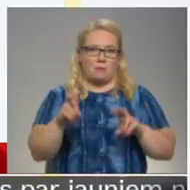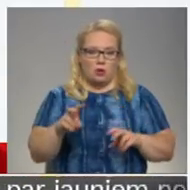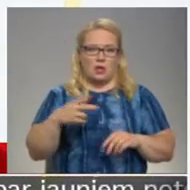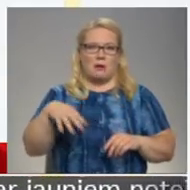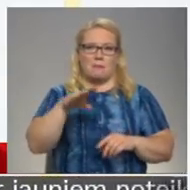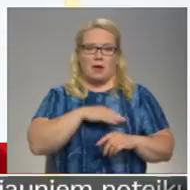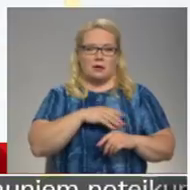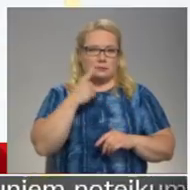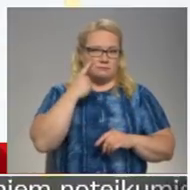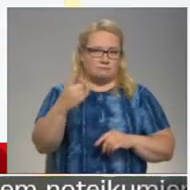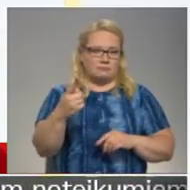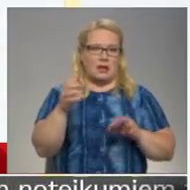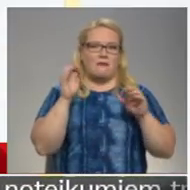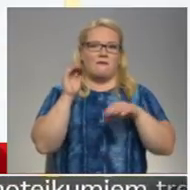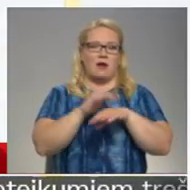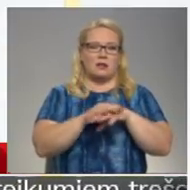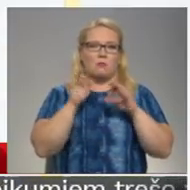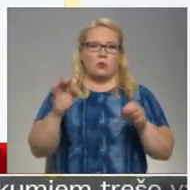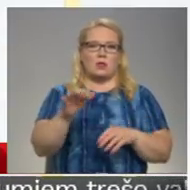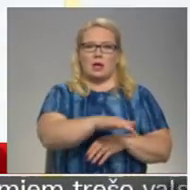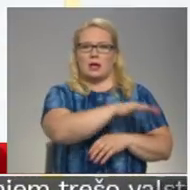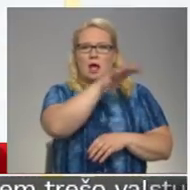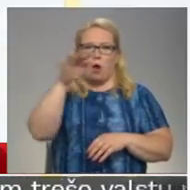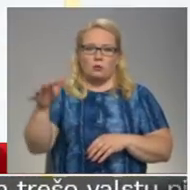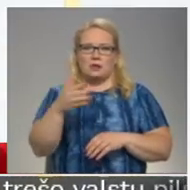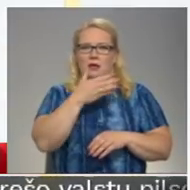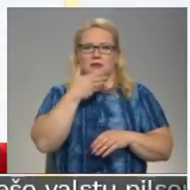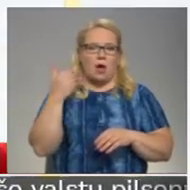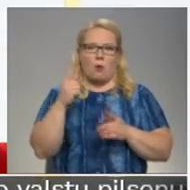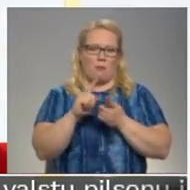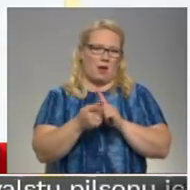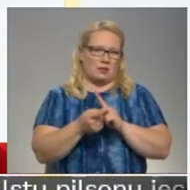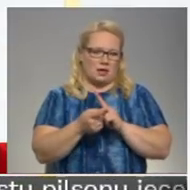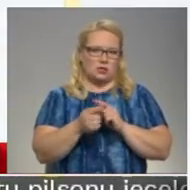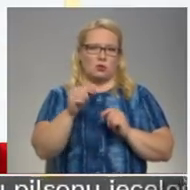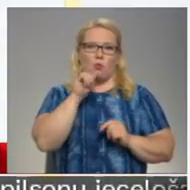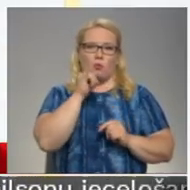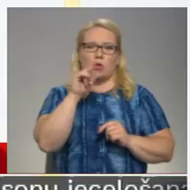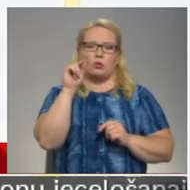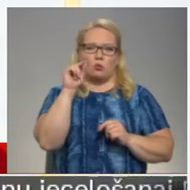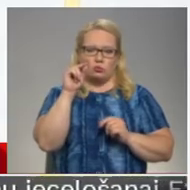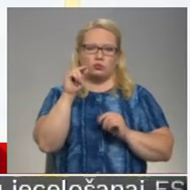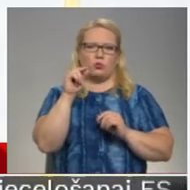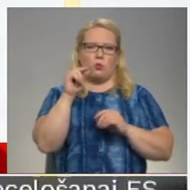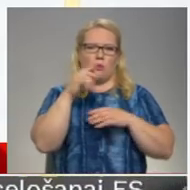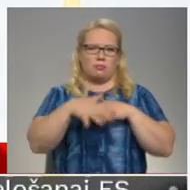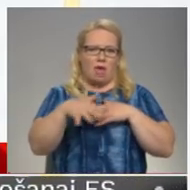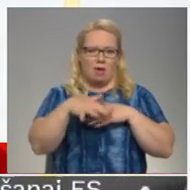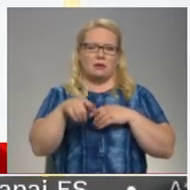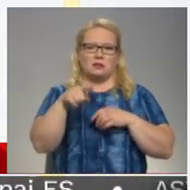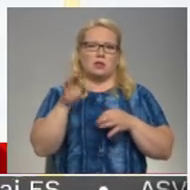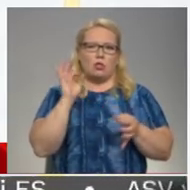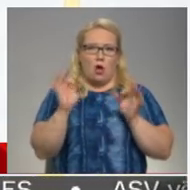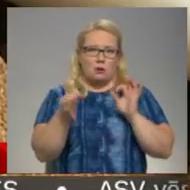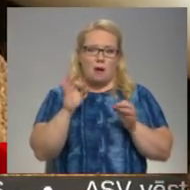mēs uz acu redzam, ka būtiski kaudzes, teiksim, tilpums nav mainījies. Protams, kad ūdens mazliet tek no viņas ārā, tas ir normāli,